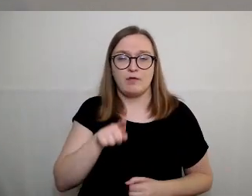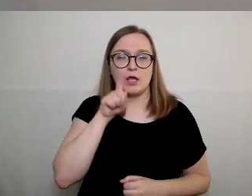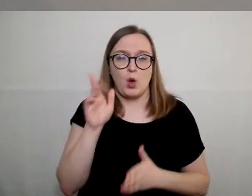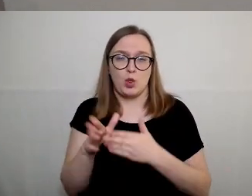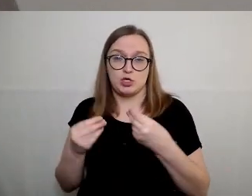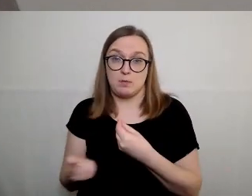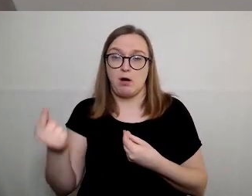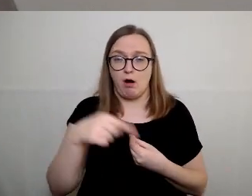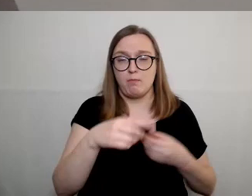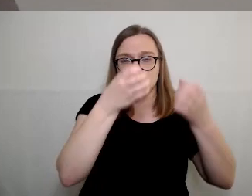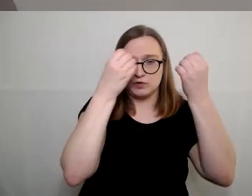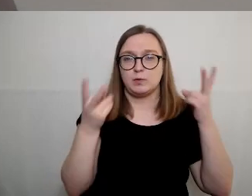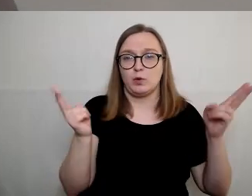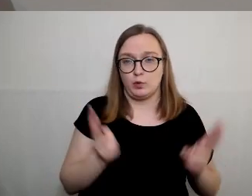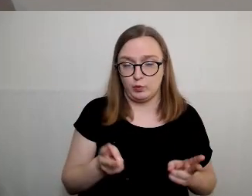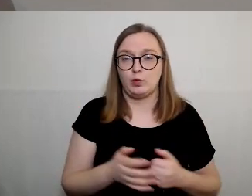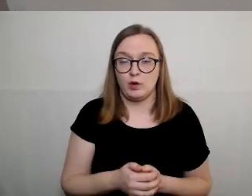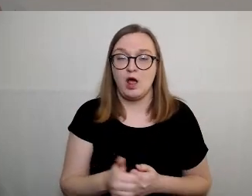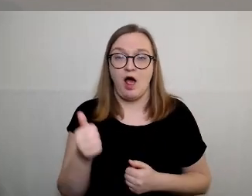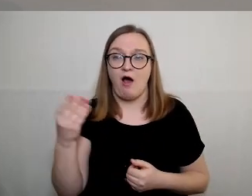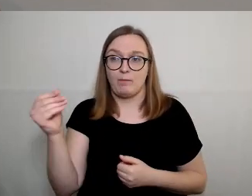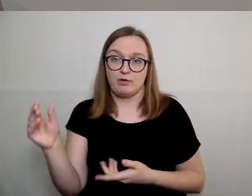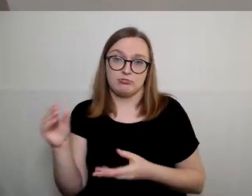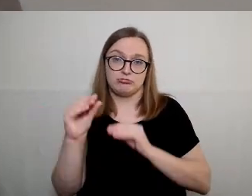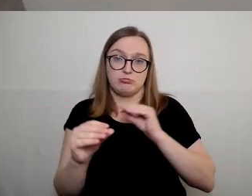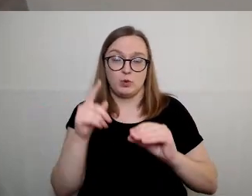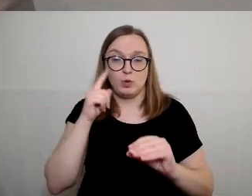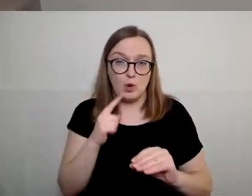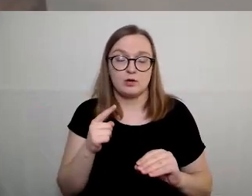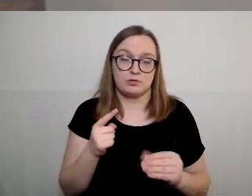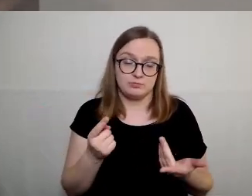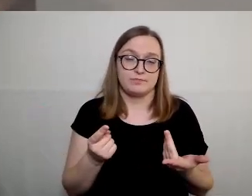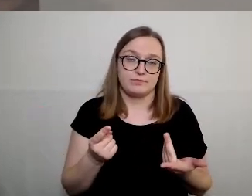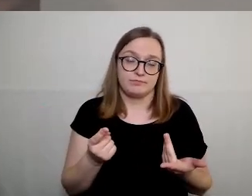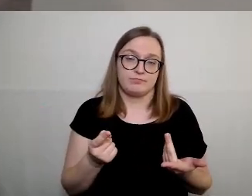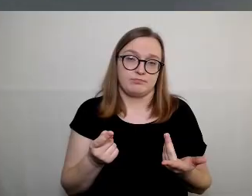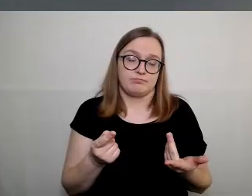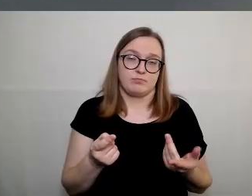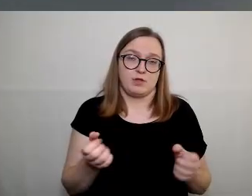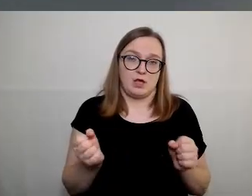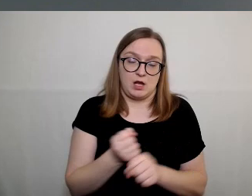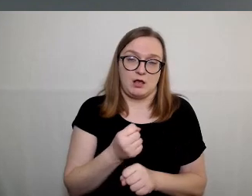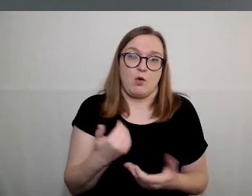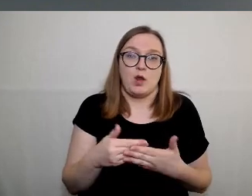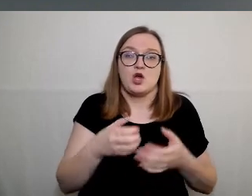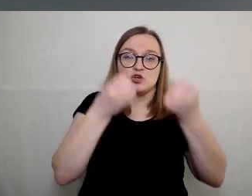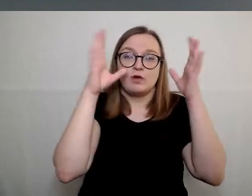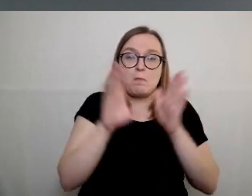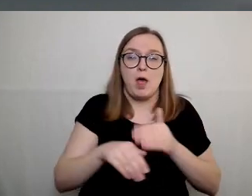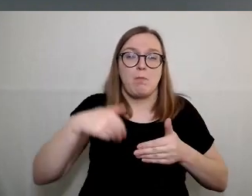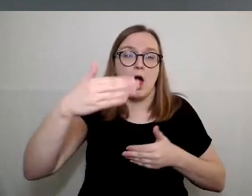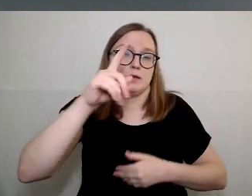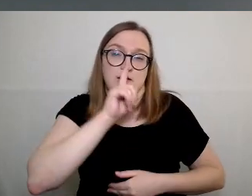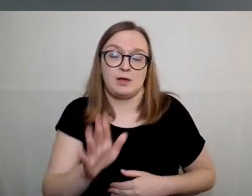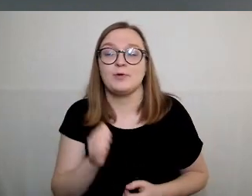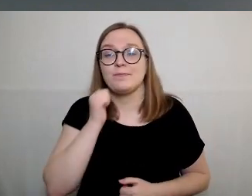kad čia galbūt ateitų ir investicijos, na, nes jeigu nėra švietimo, nėra ateities. Ačiū Jums, Gintaras Dubickas, Lietuvos